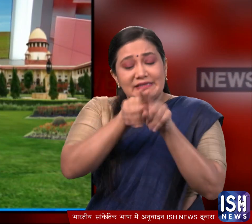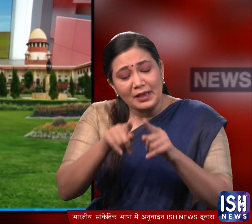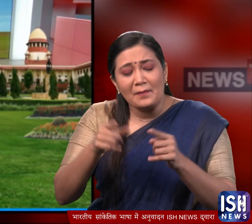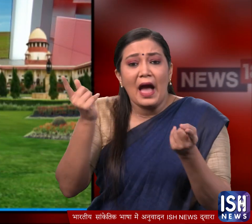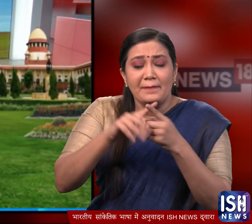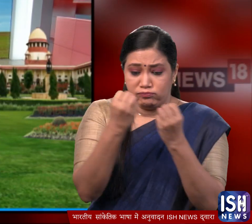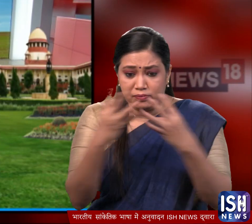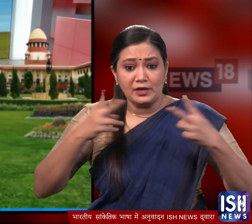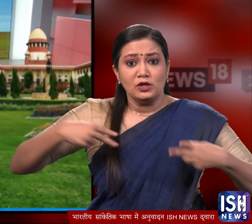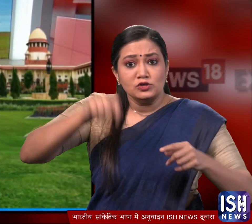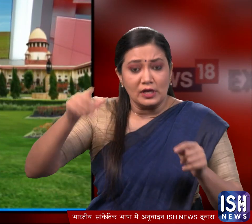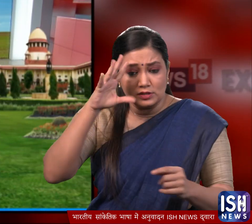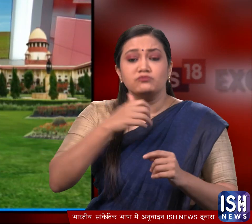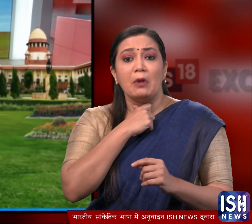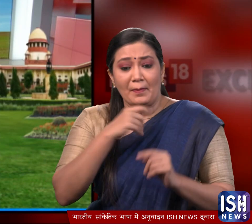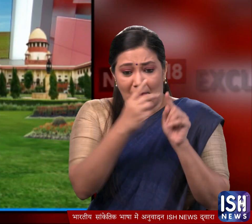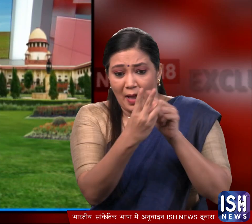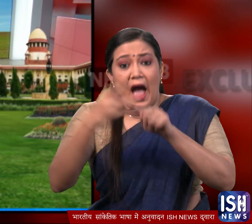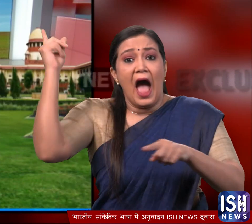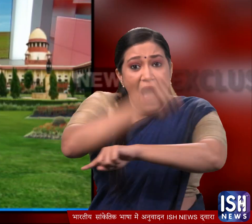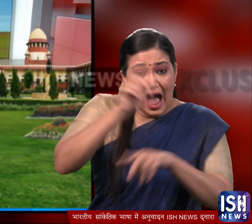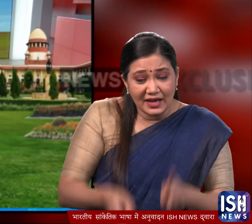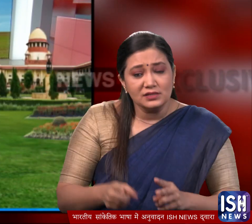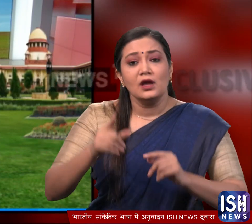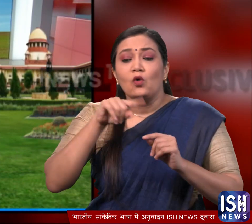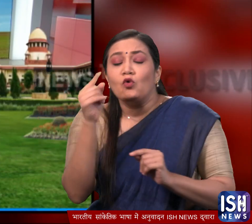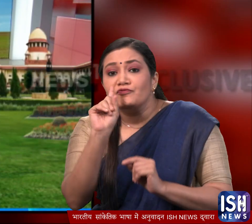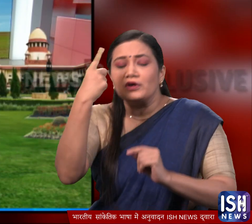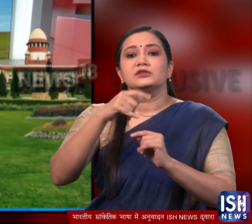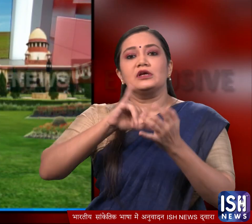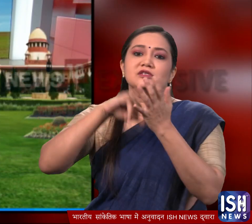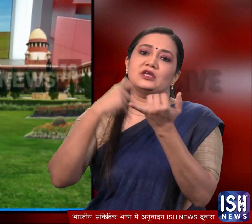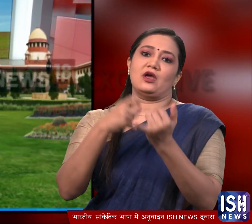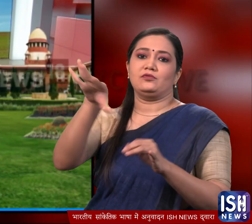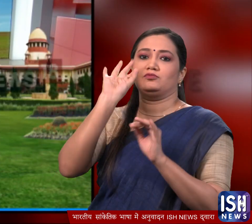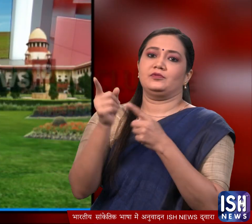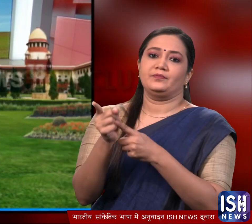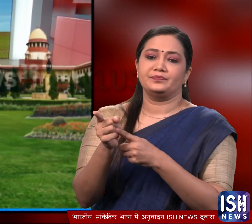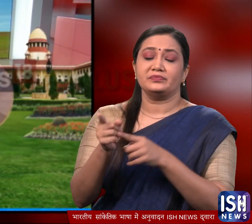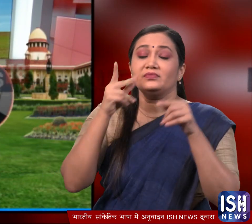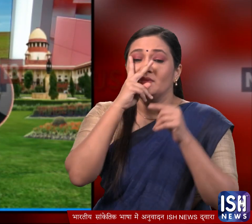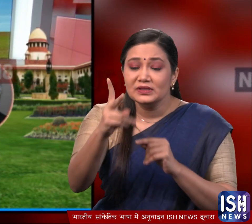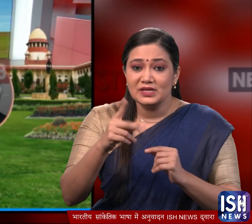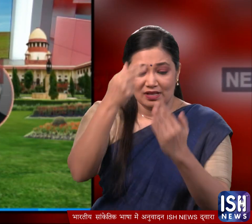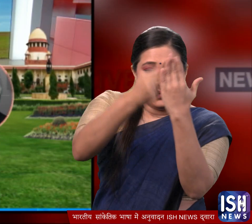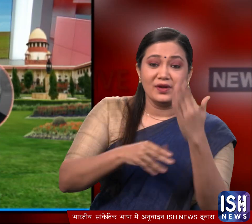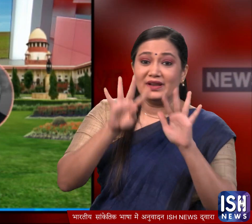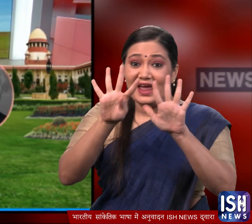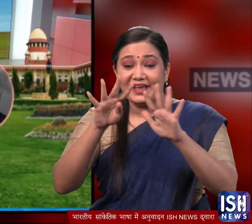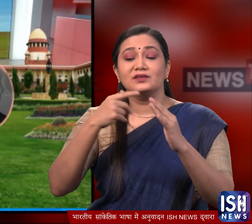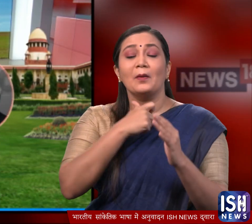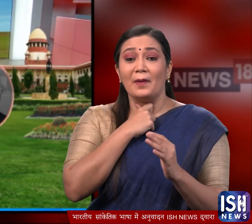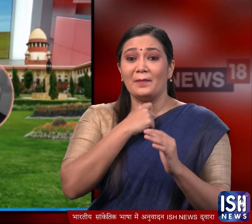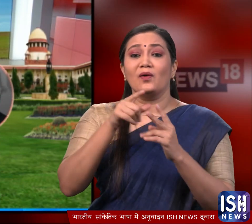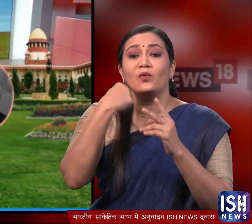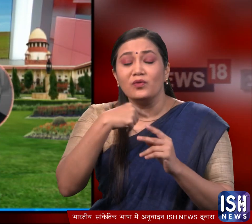दिन कई जज शपथ लेते हैं तो जो पहले शपथ लेता है वो दूसरों की तुलना में सीनियर माना जाता है। ऐसे में देखना होगा जिन 9 जजों का